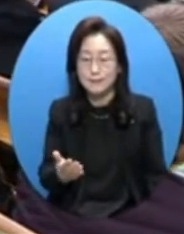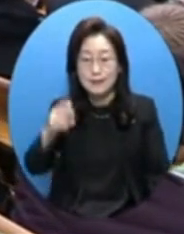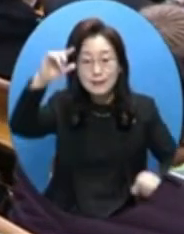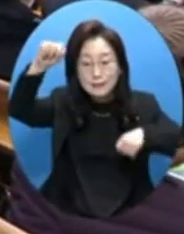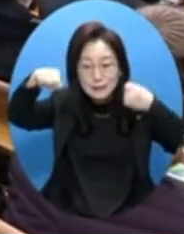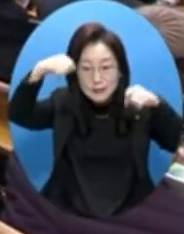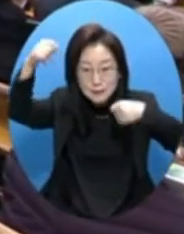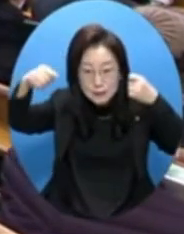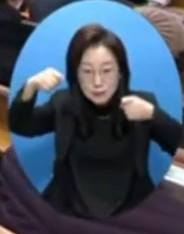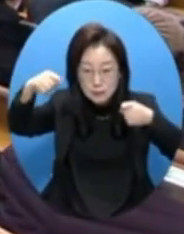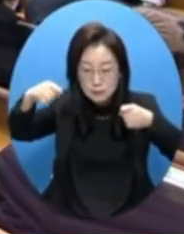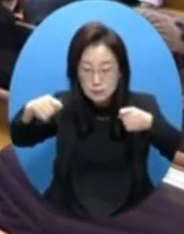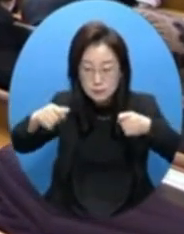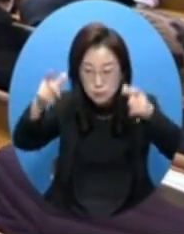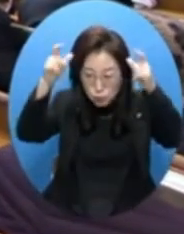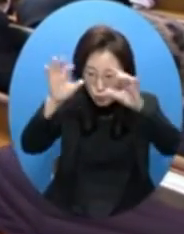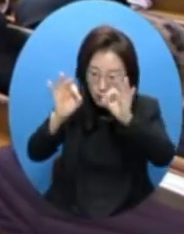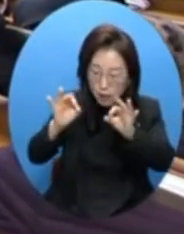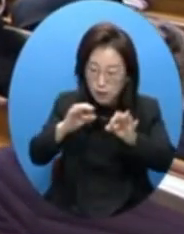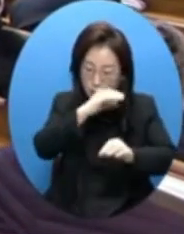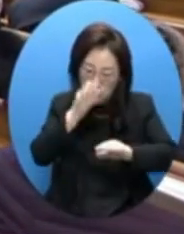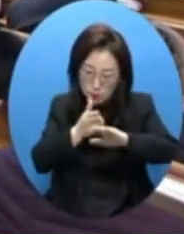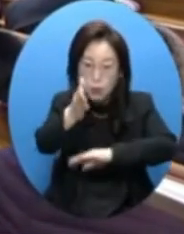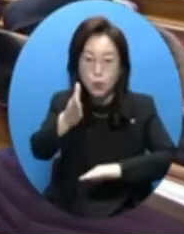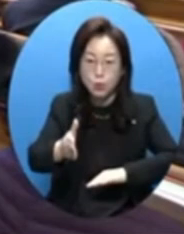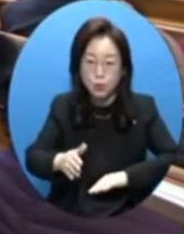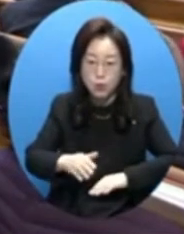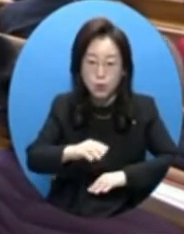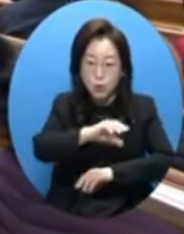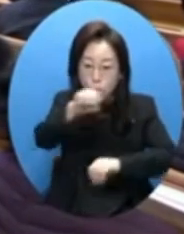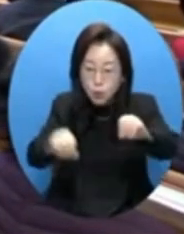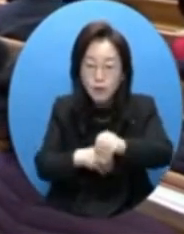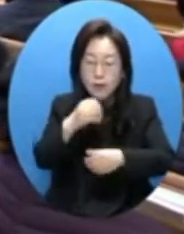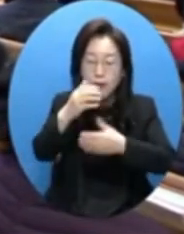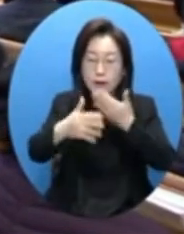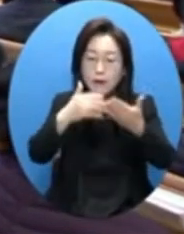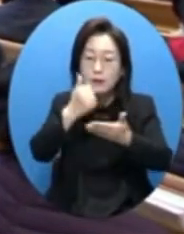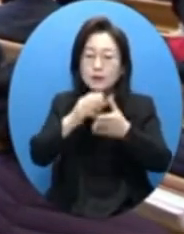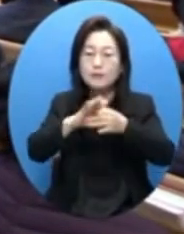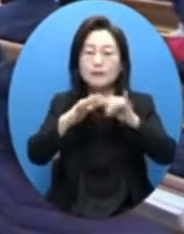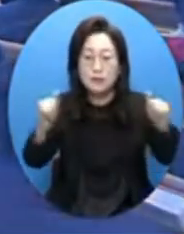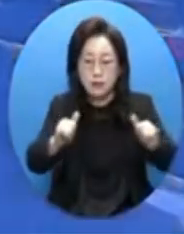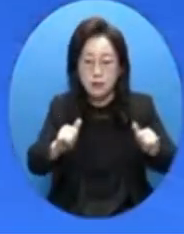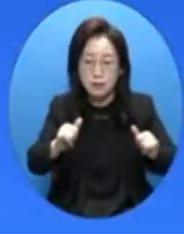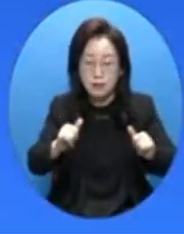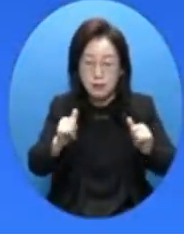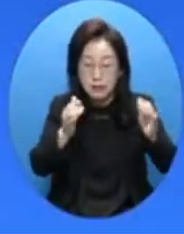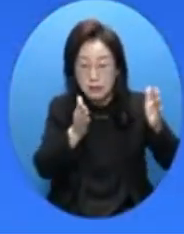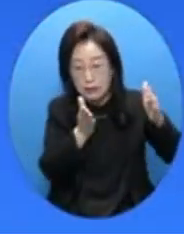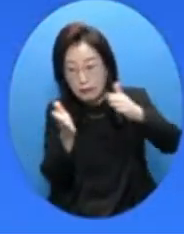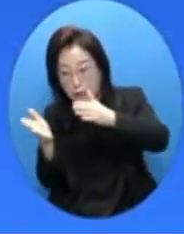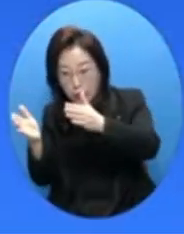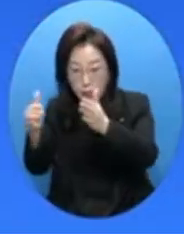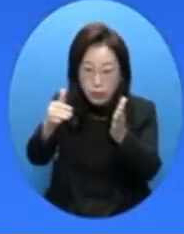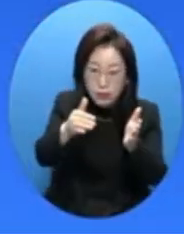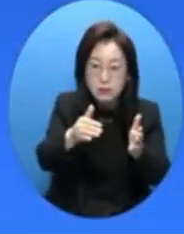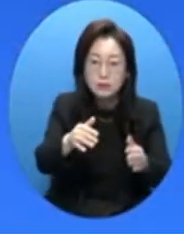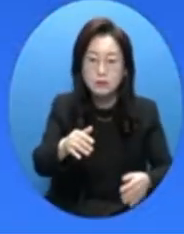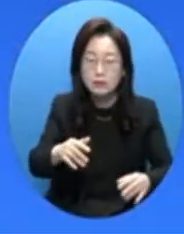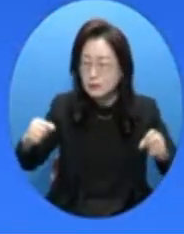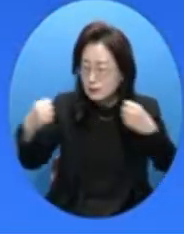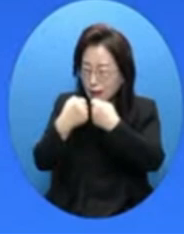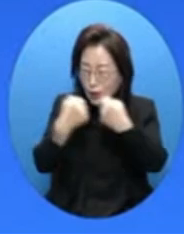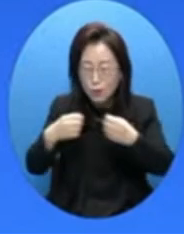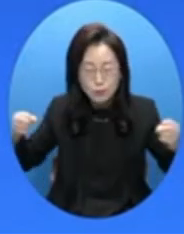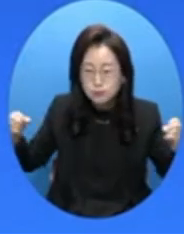짐승도 바른 길로 가는데 만물의 영장이라고 하는 우리 하나님의 사람들이 바른길을 가지 못하고 올 한쪽에 치우쳐서